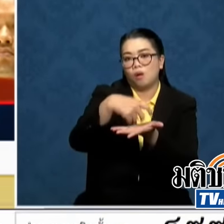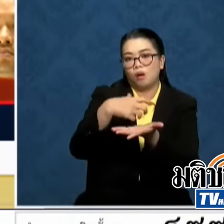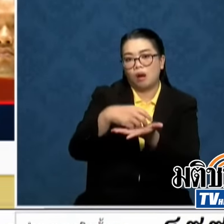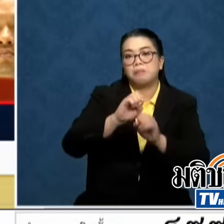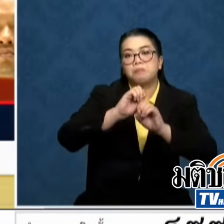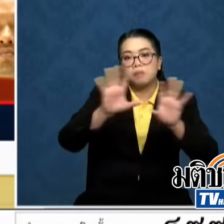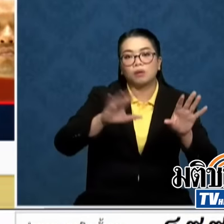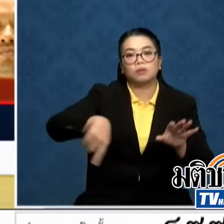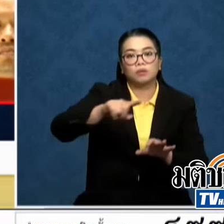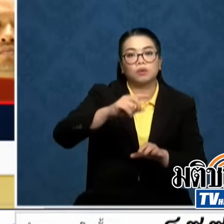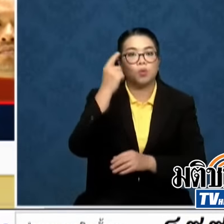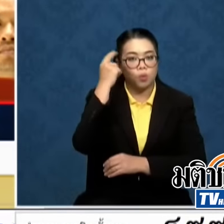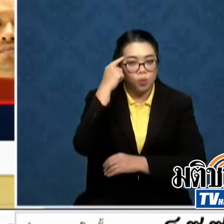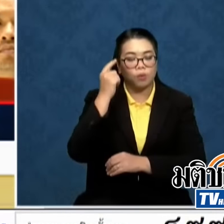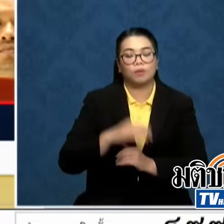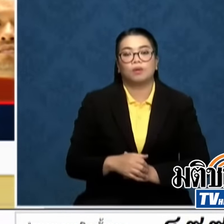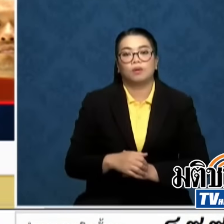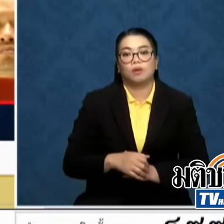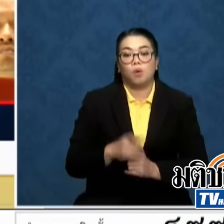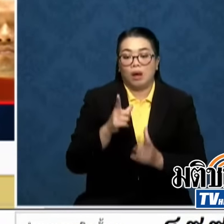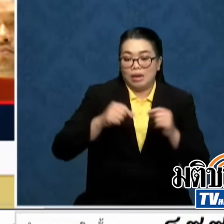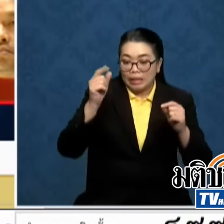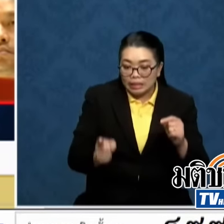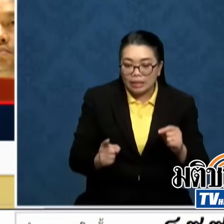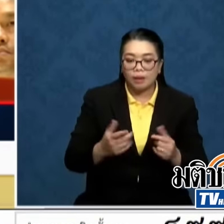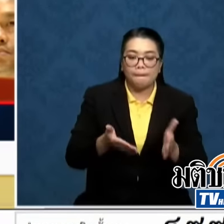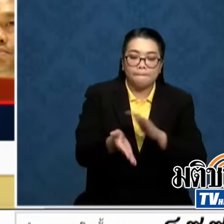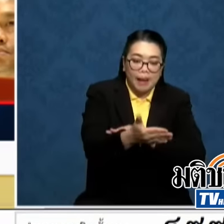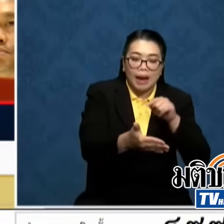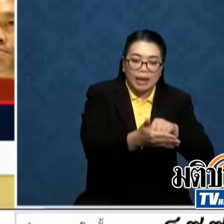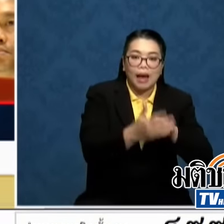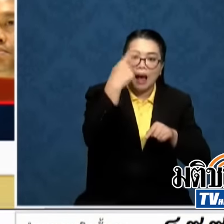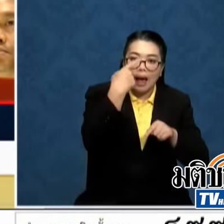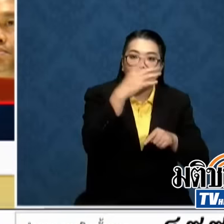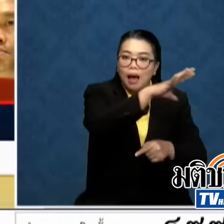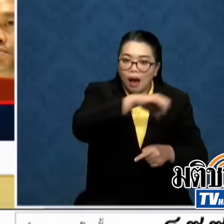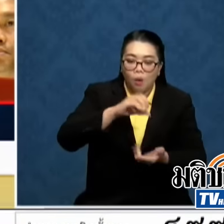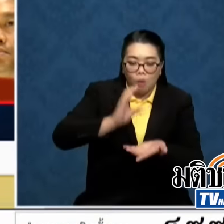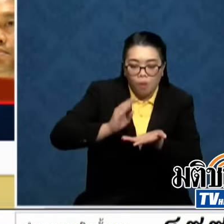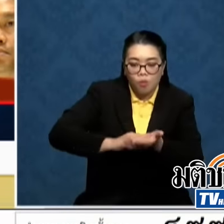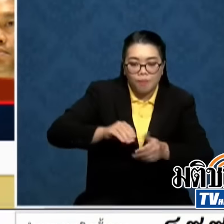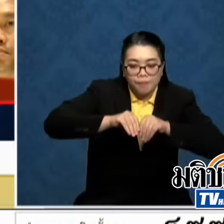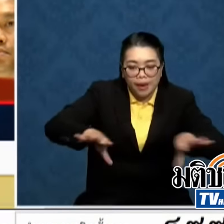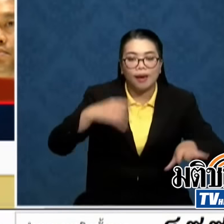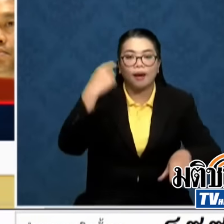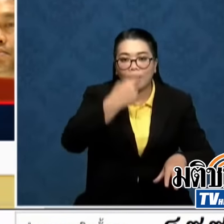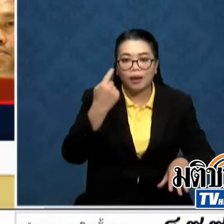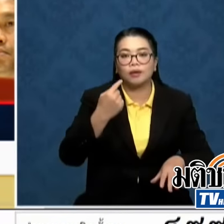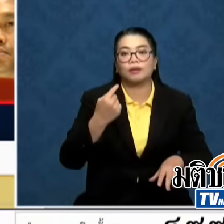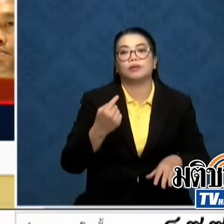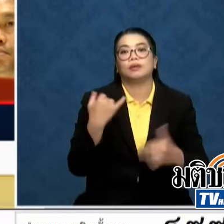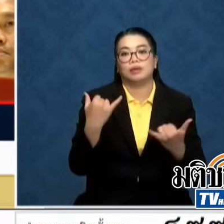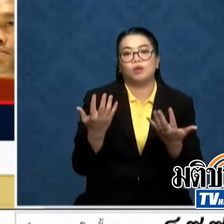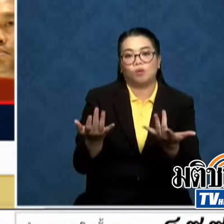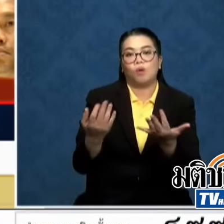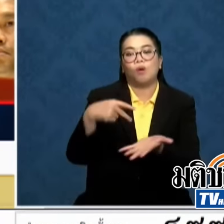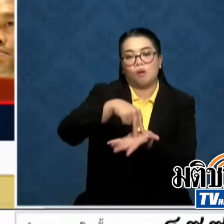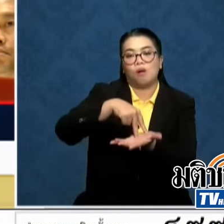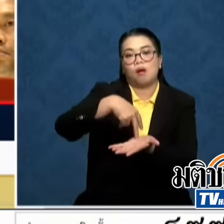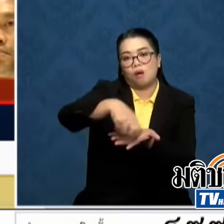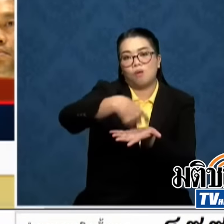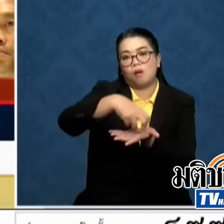ราษฎรได้รับรู้ว่าความจริงที่ไปที่มามันเป็นอย่างไรข้อมูลมันไปถึงไหนและณวันนี้